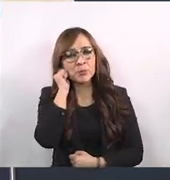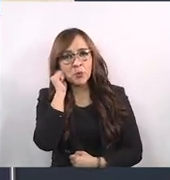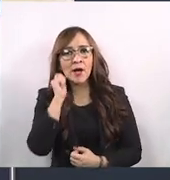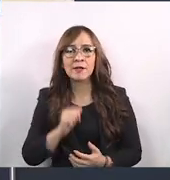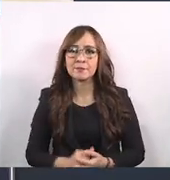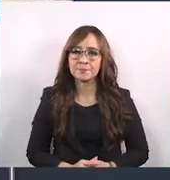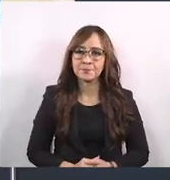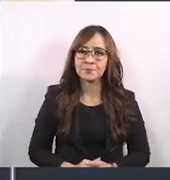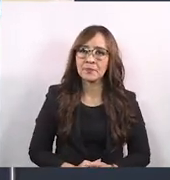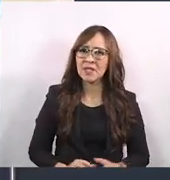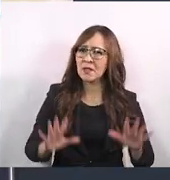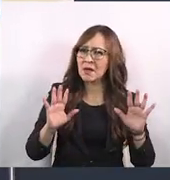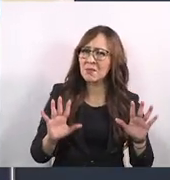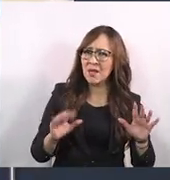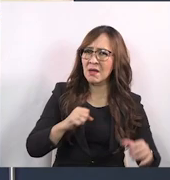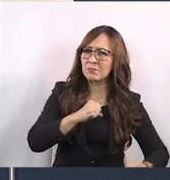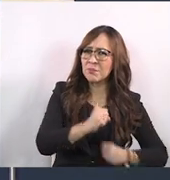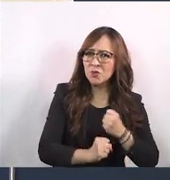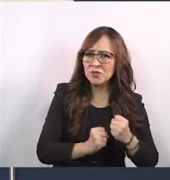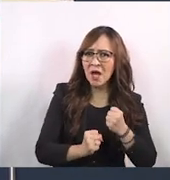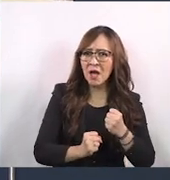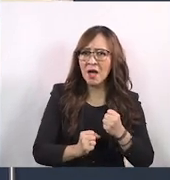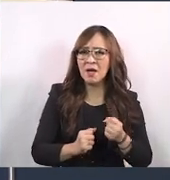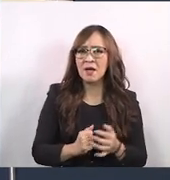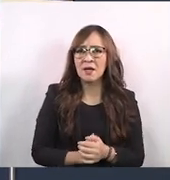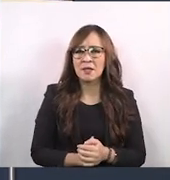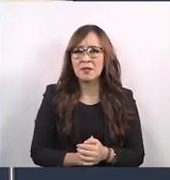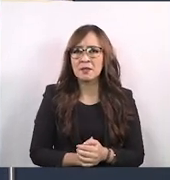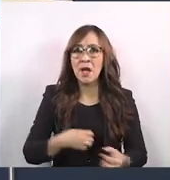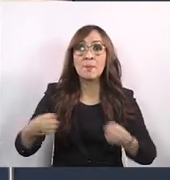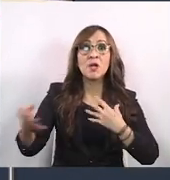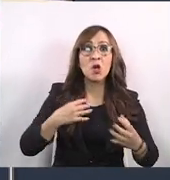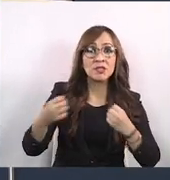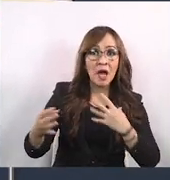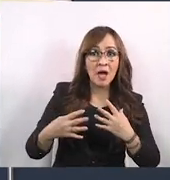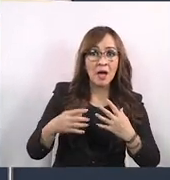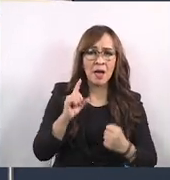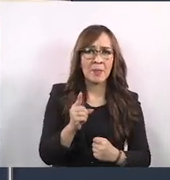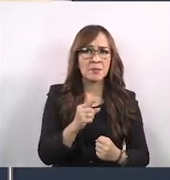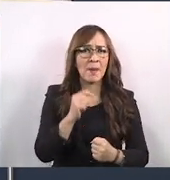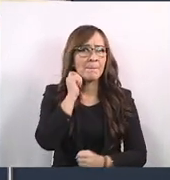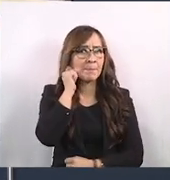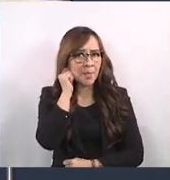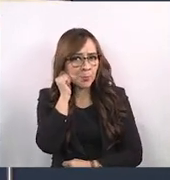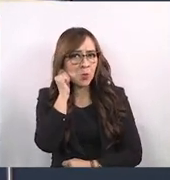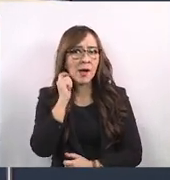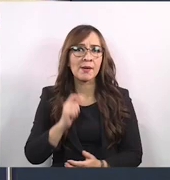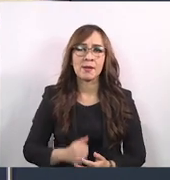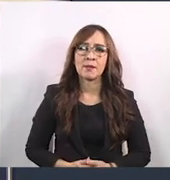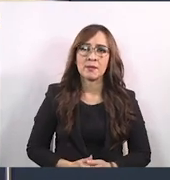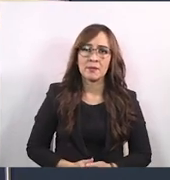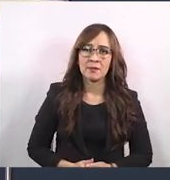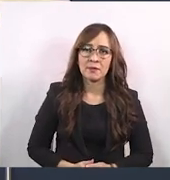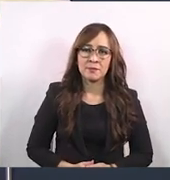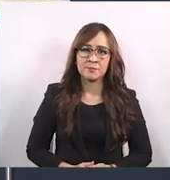wanita Hai ada banyak pengusaha-pengusaha kecil karena wanita ada banyak orang-orang muda yang seharusnya punya visi